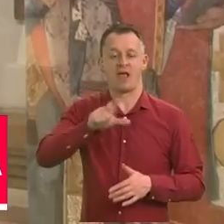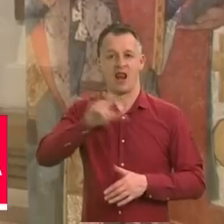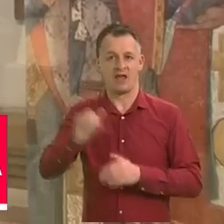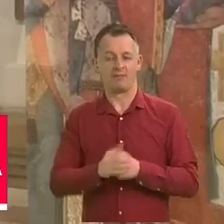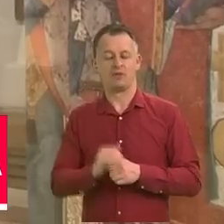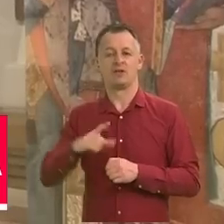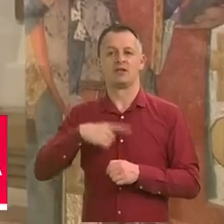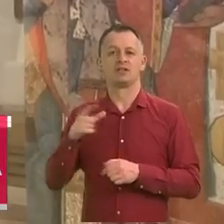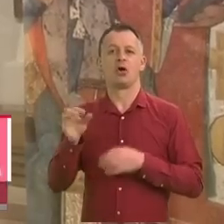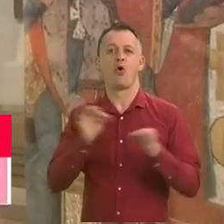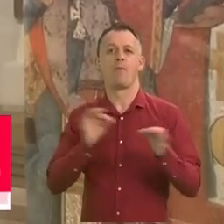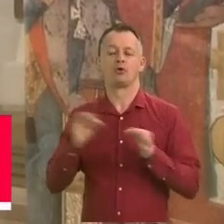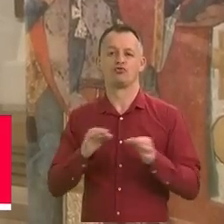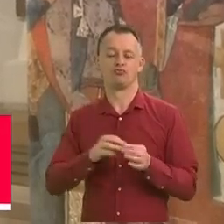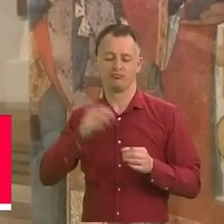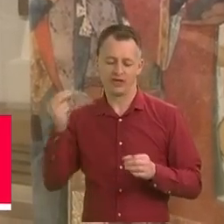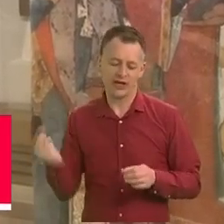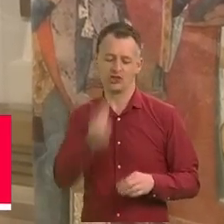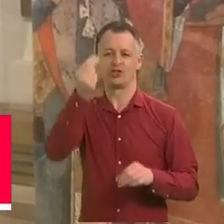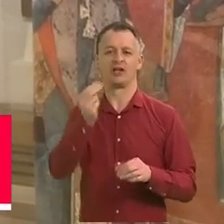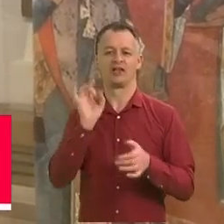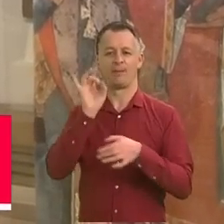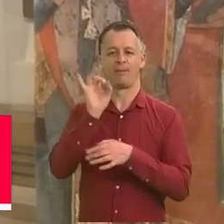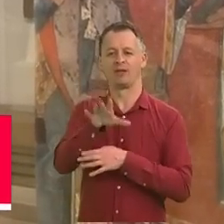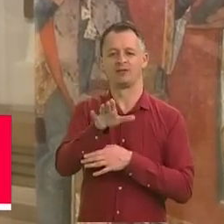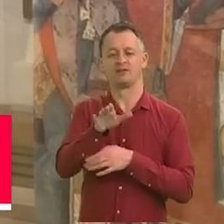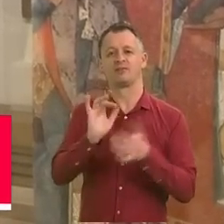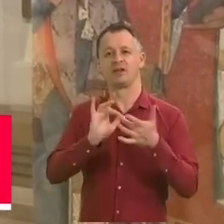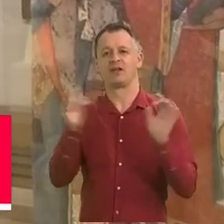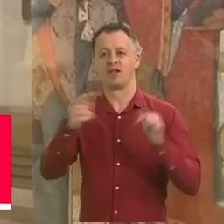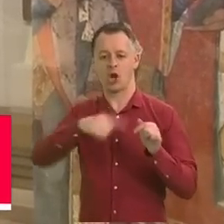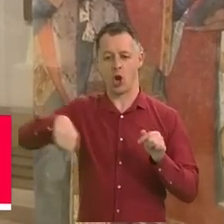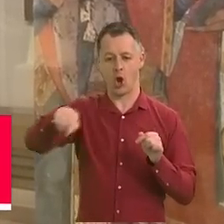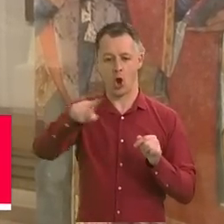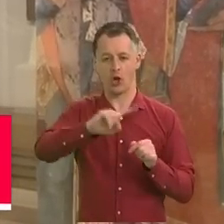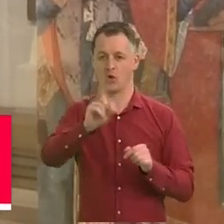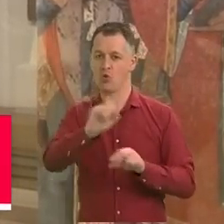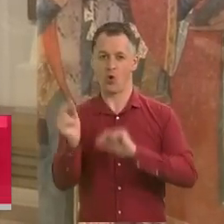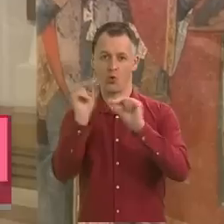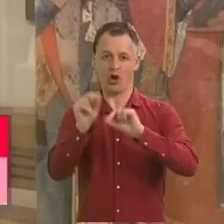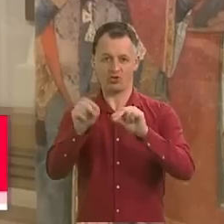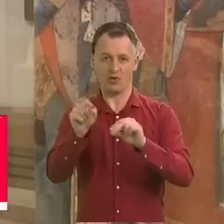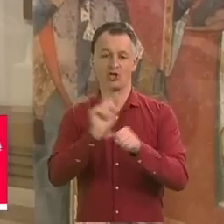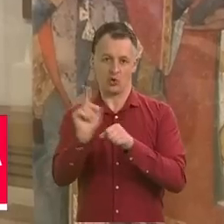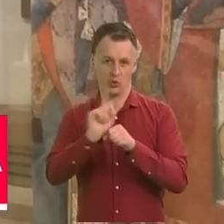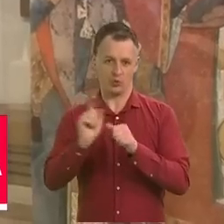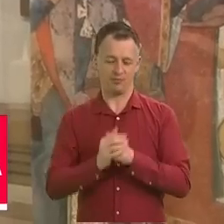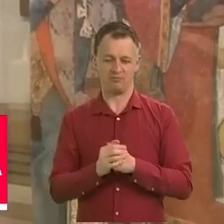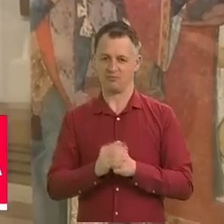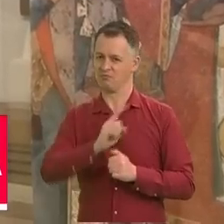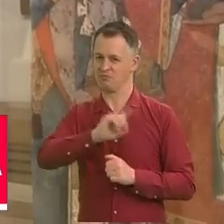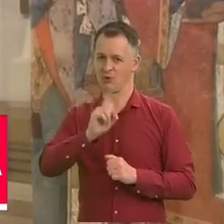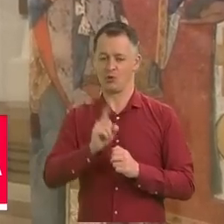excepțională aceea a pomelnicilor trimise prin internet. Noi nu încurajăm deloc această măsură. Știm foarte bine